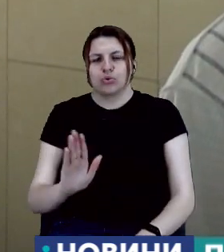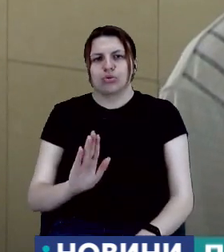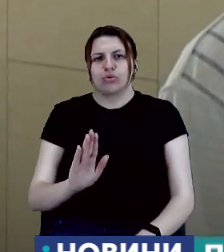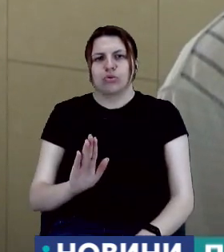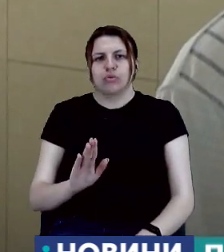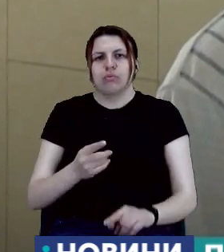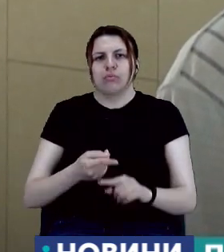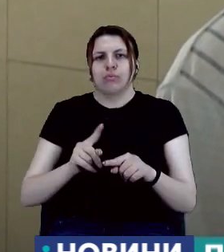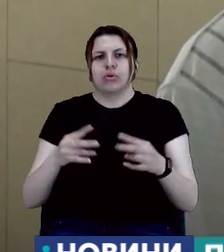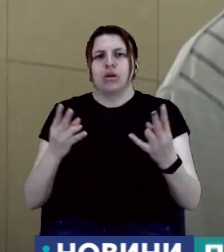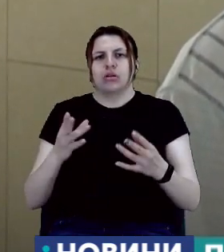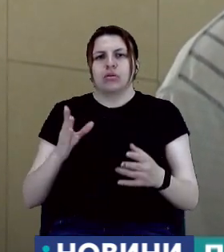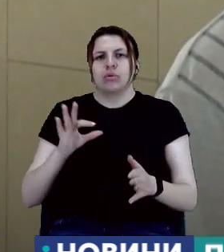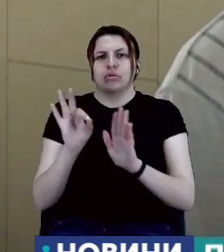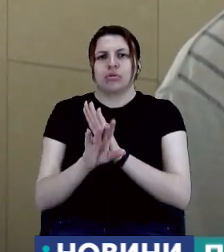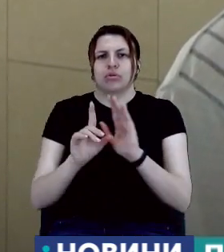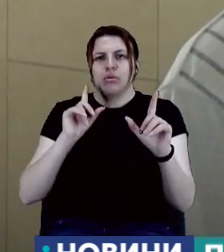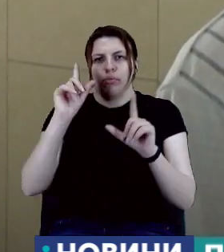треба було срочно попасти, а це